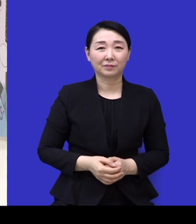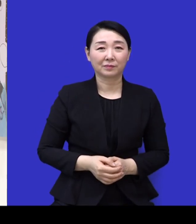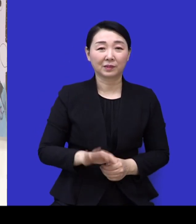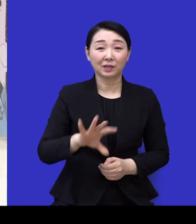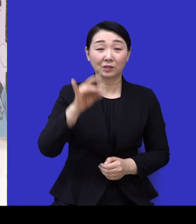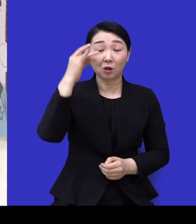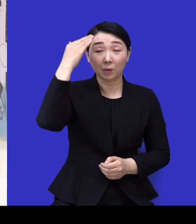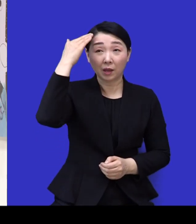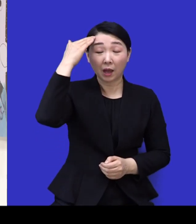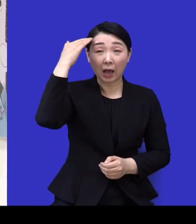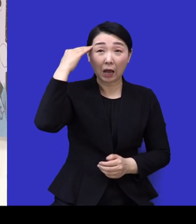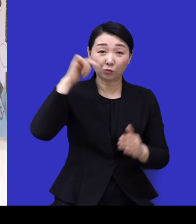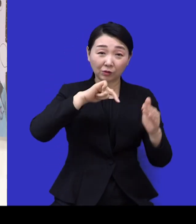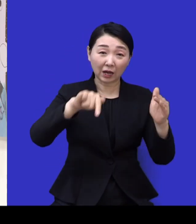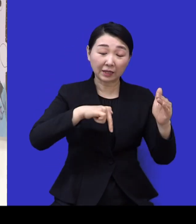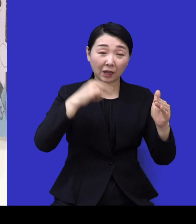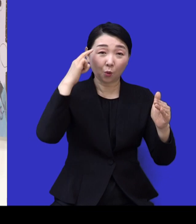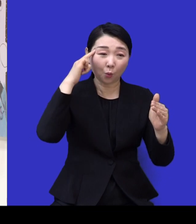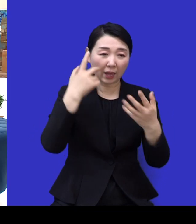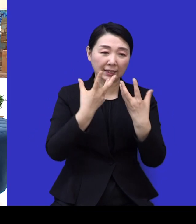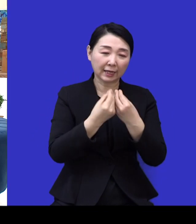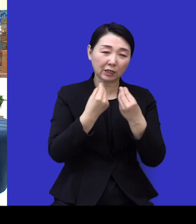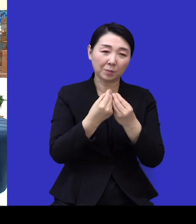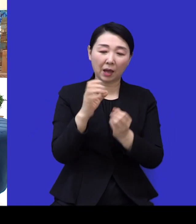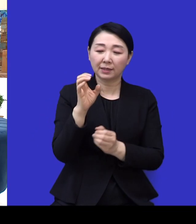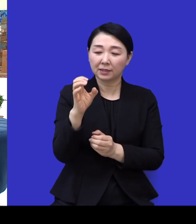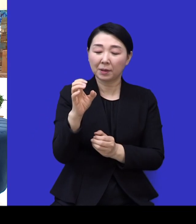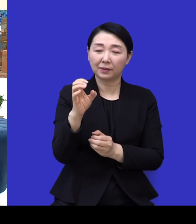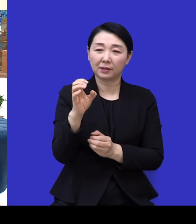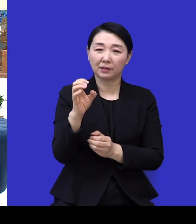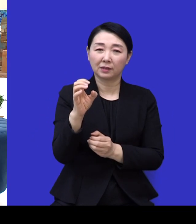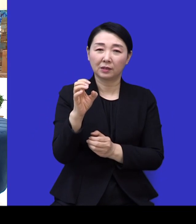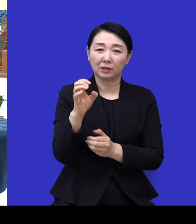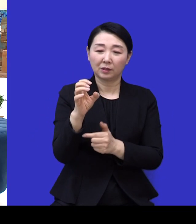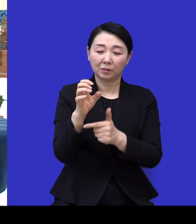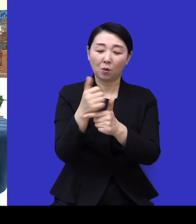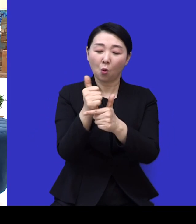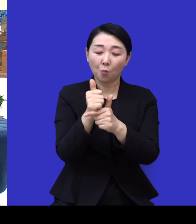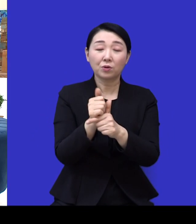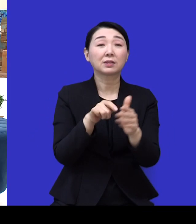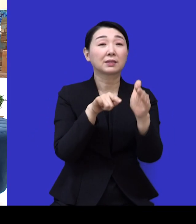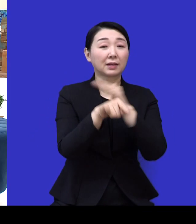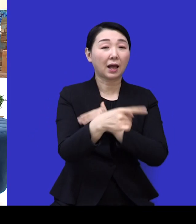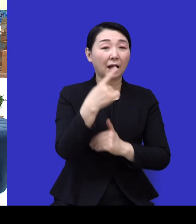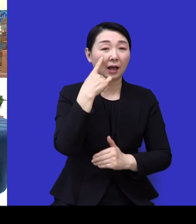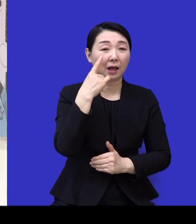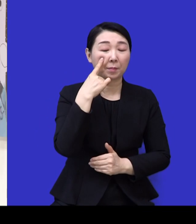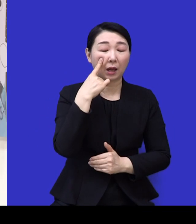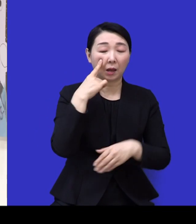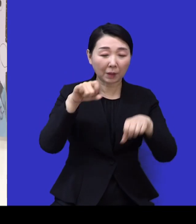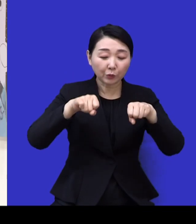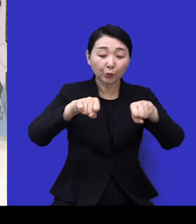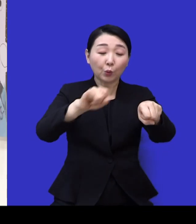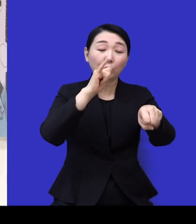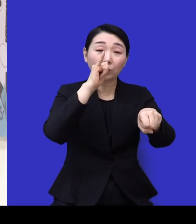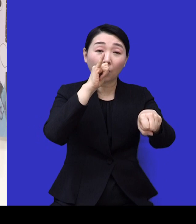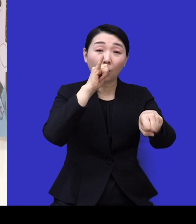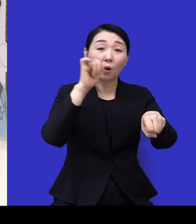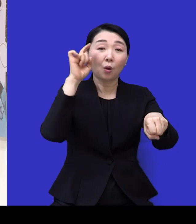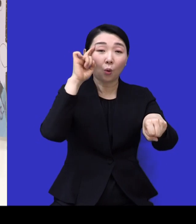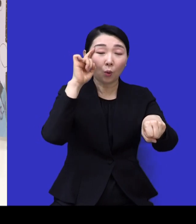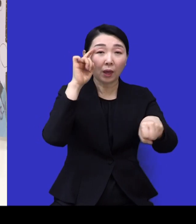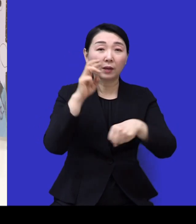마트 가시면 네네. 카트를 이렇게 예, 예. 미시잖아요. 어, 근데 그 카트에 카트. 이렇게 손잡이 있는데. 네, 거기에 그러면 한 30분은